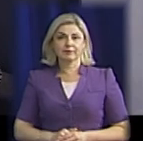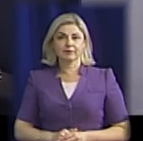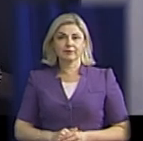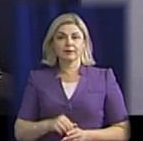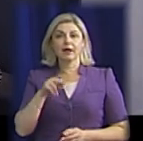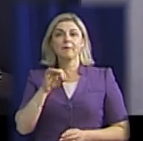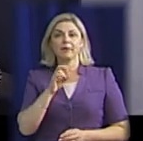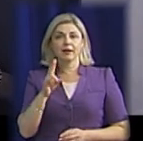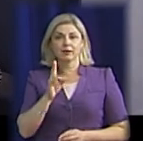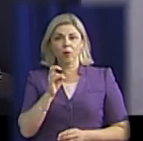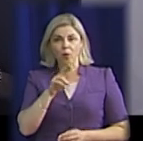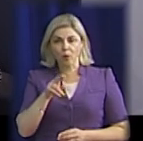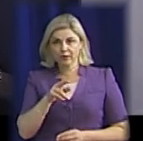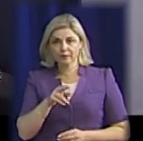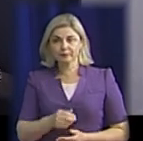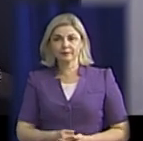пін-код